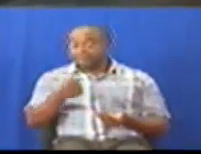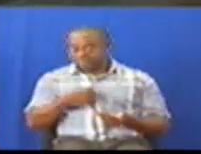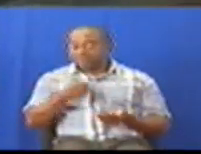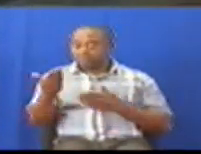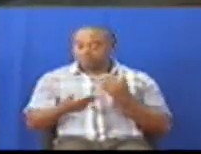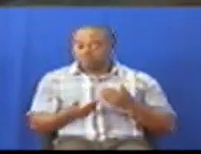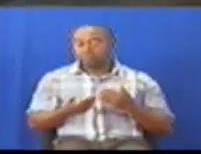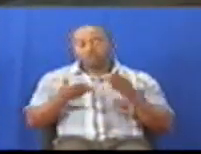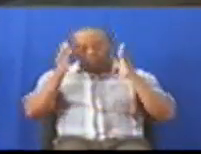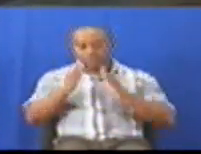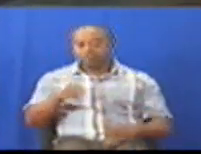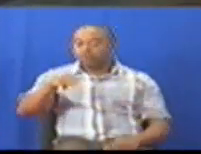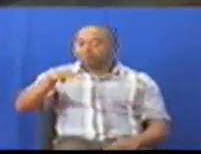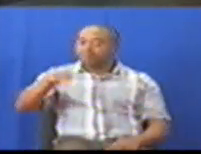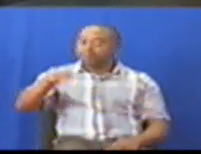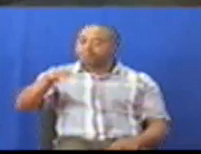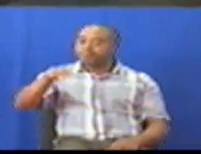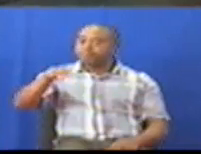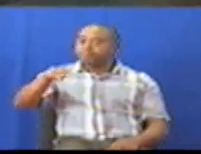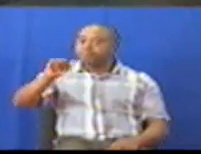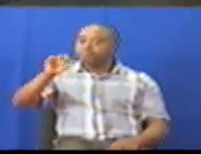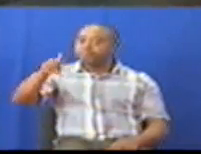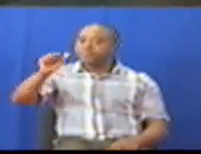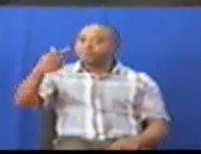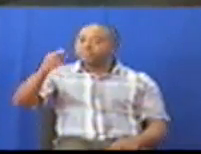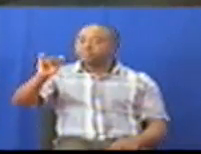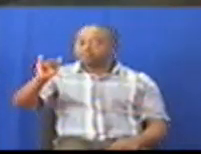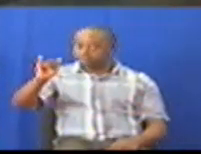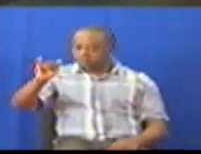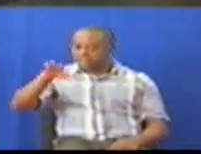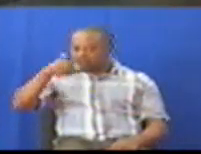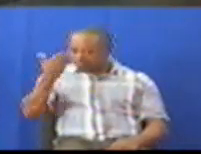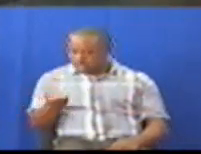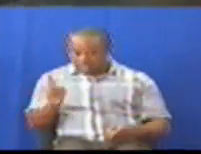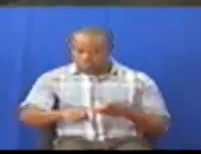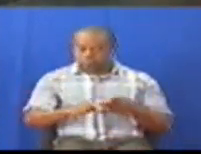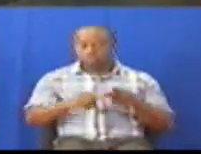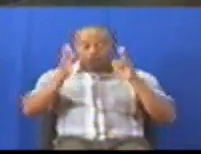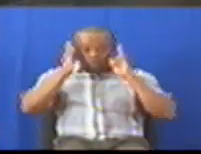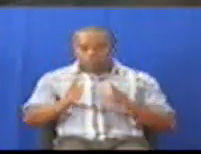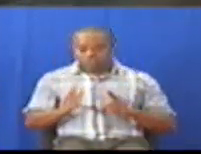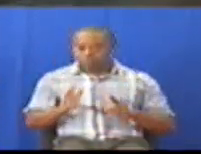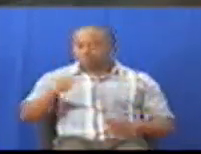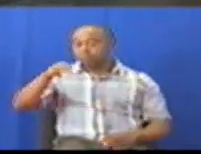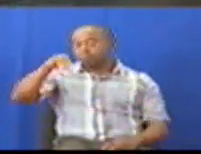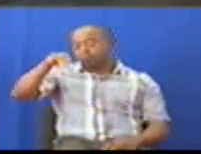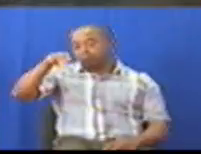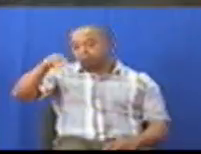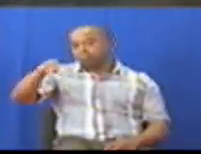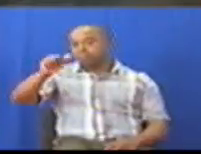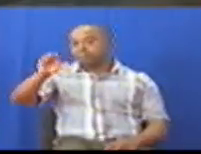Mipata, atafuatiwa na Mheshimiwa Gimbi Doto Masaba. Mheshimiwa Neema Mgaya ajiandae.